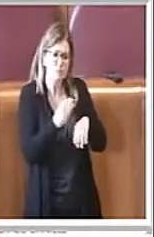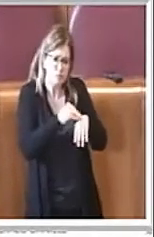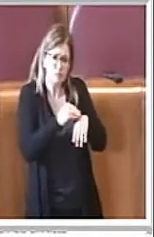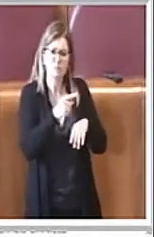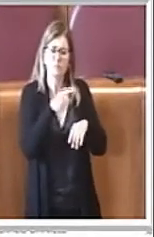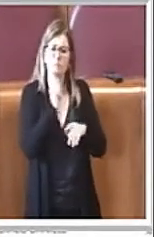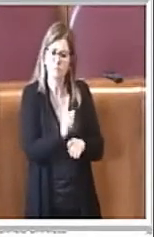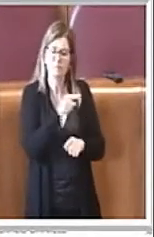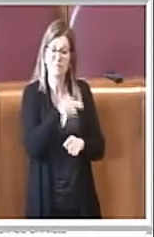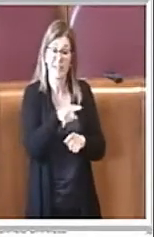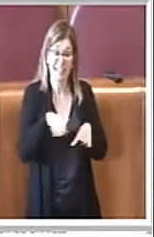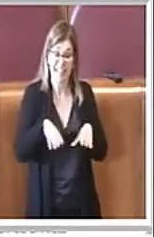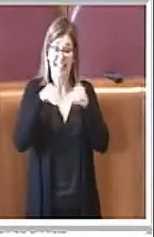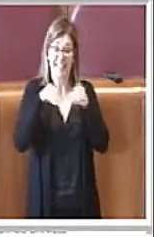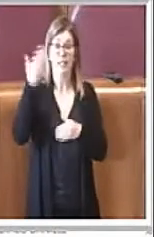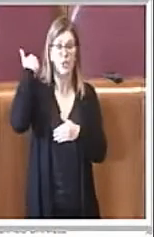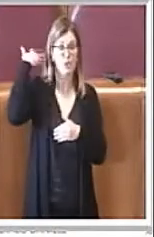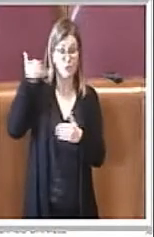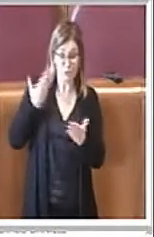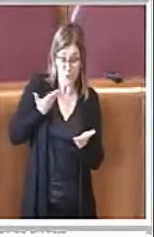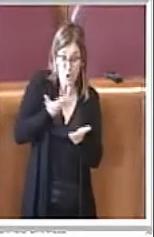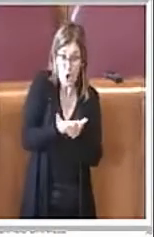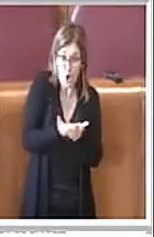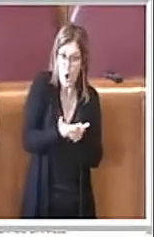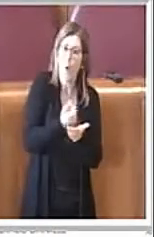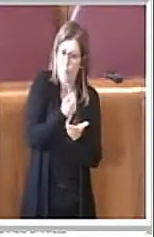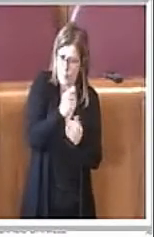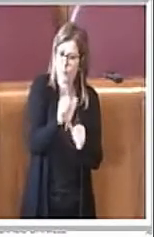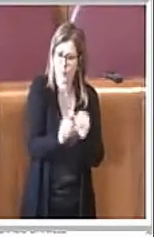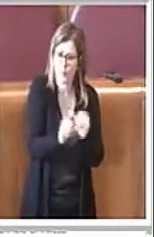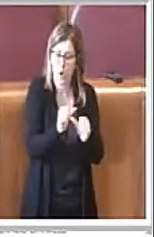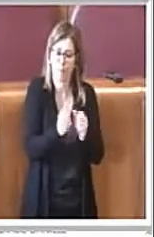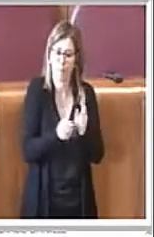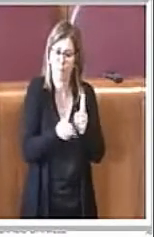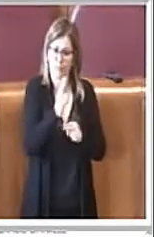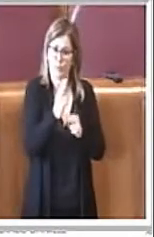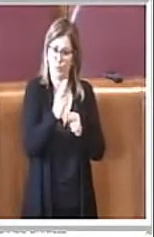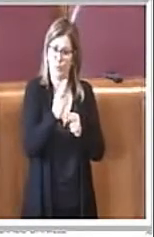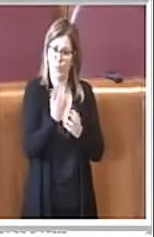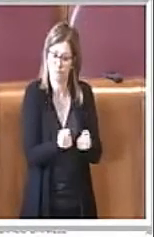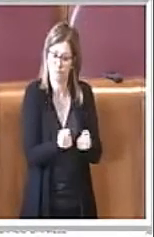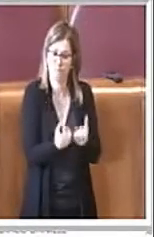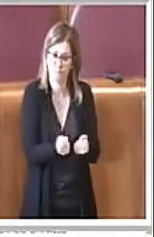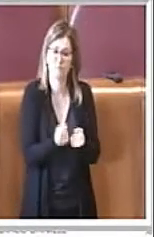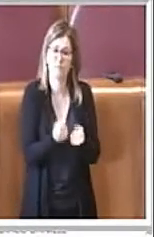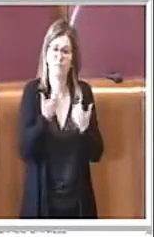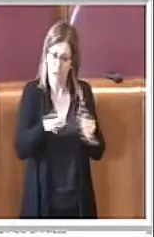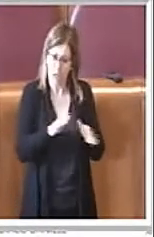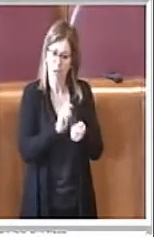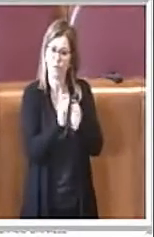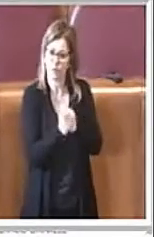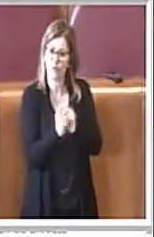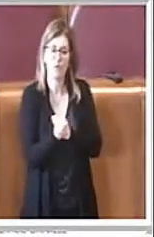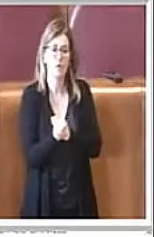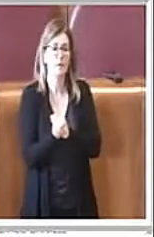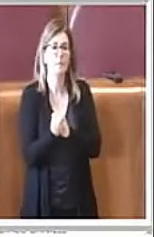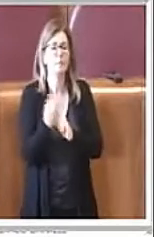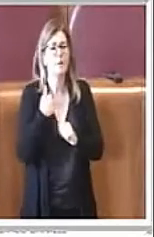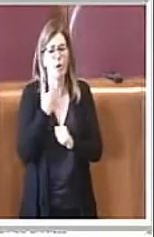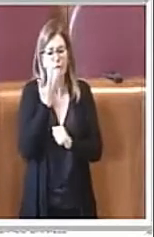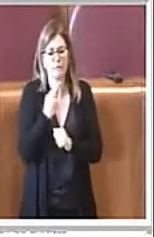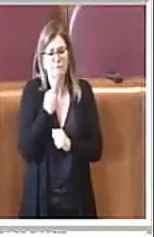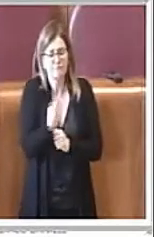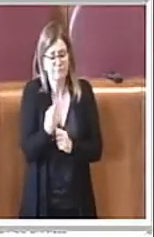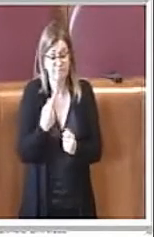l'indirizzo anche originario della proposta. Ma prima di tutto voglio far presente che questa proposta era